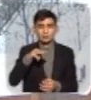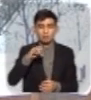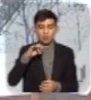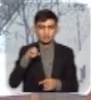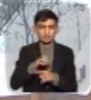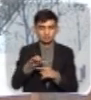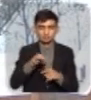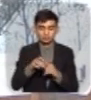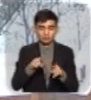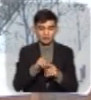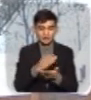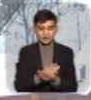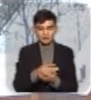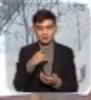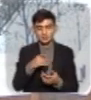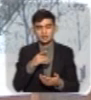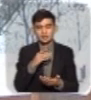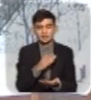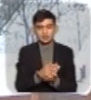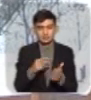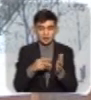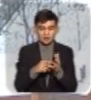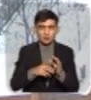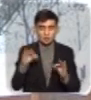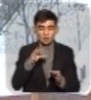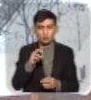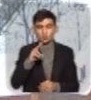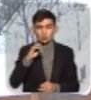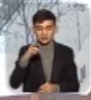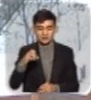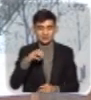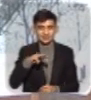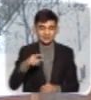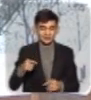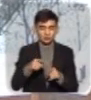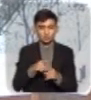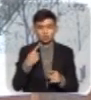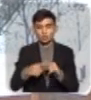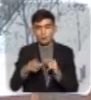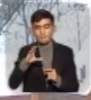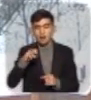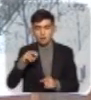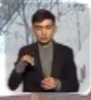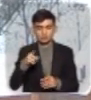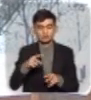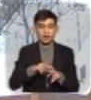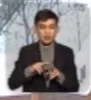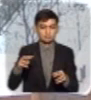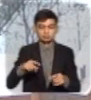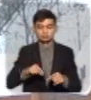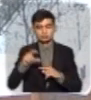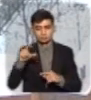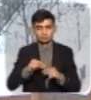И все валютные колебания, то есть колебания обменного курса тенге по отношению к другим валютам, они тут же сказываются на